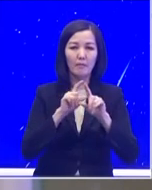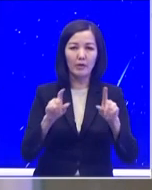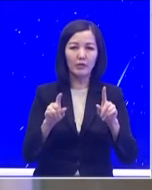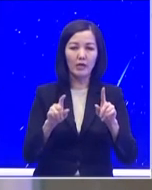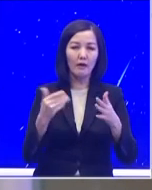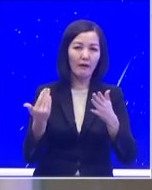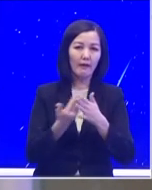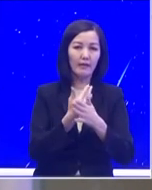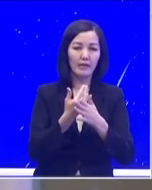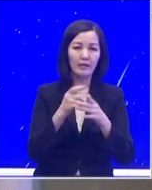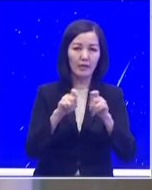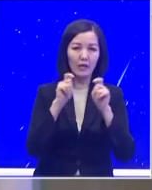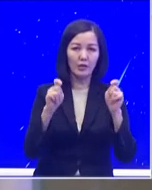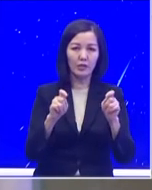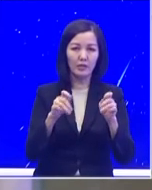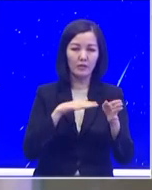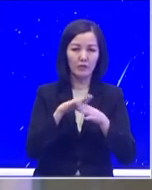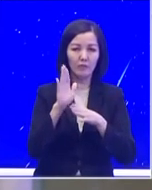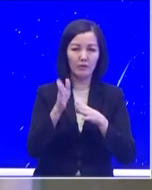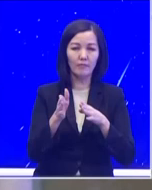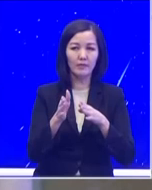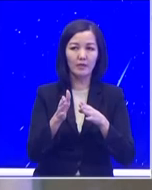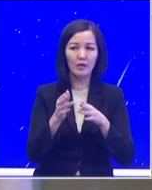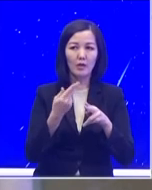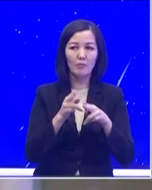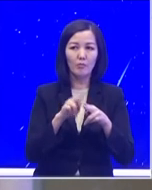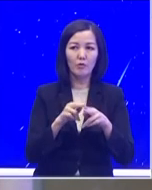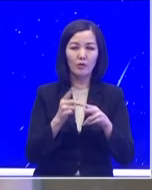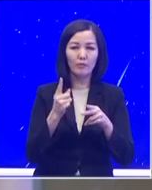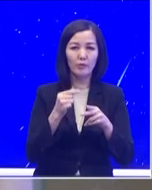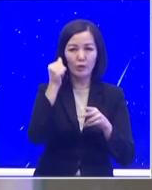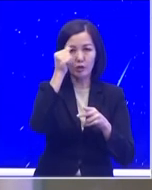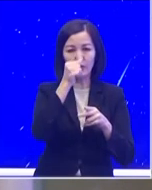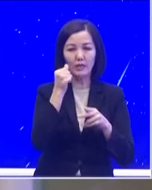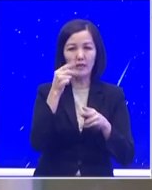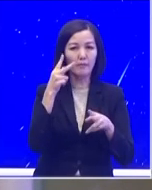қайтадан қосып беруге жұмысымызды атқарамыз. Бұл енді бір жылдық жұмыс деп